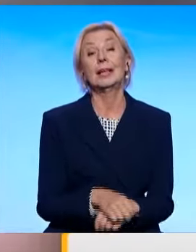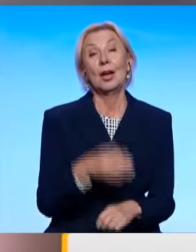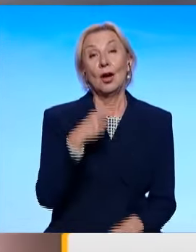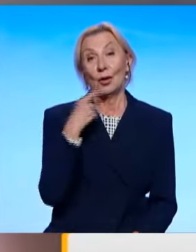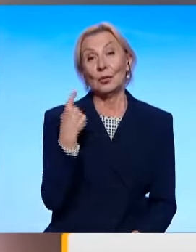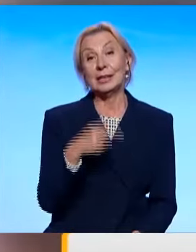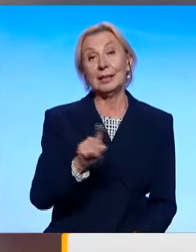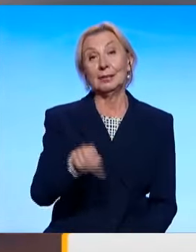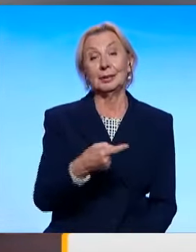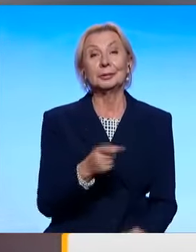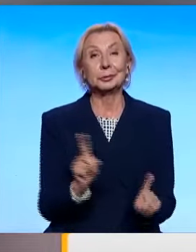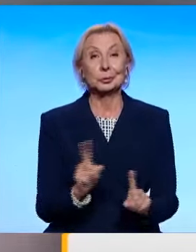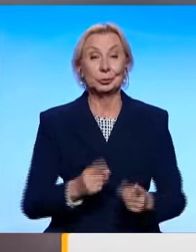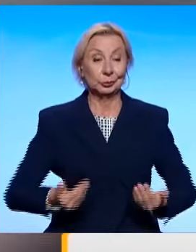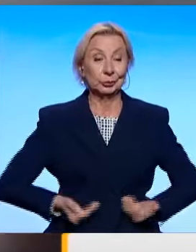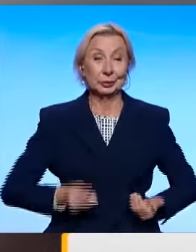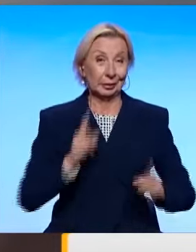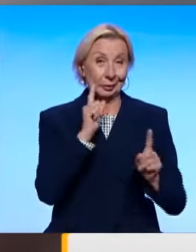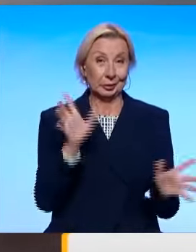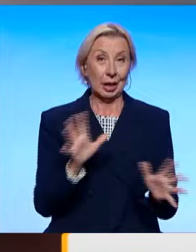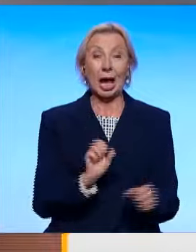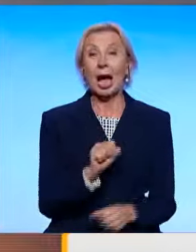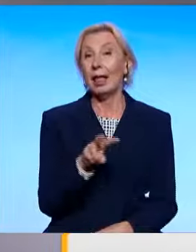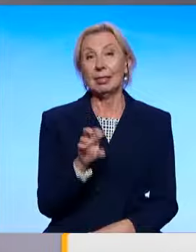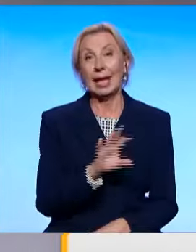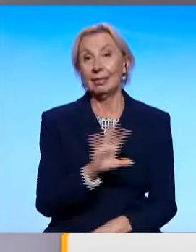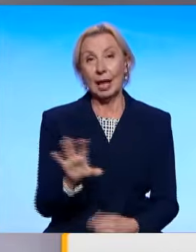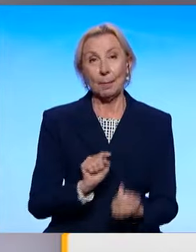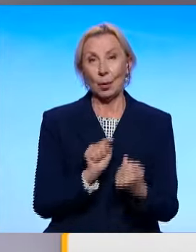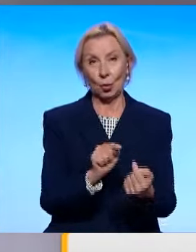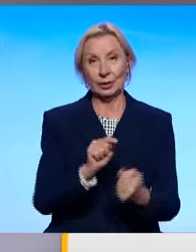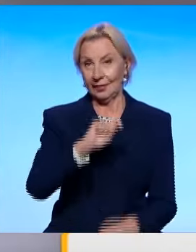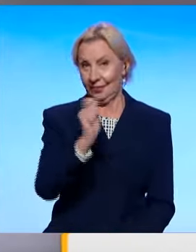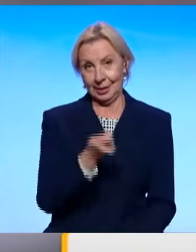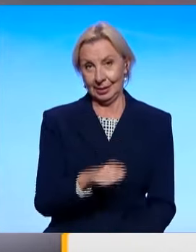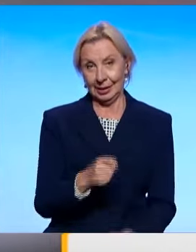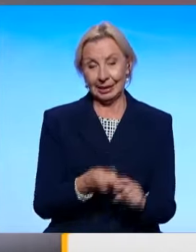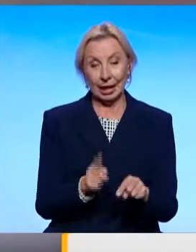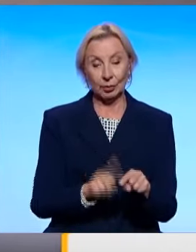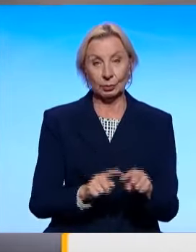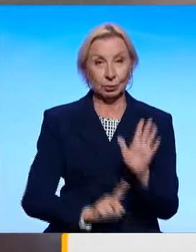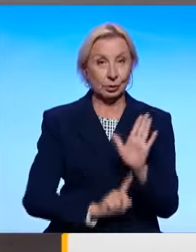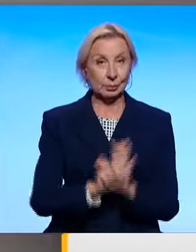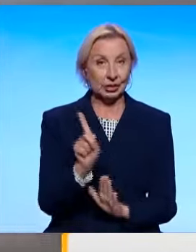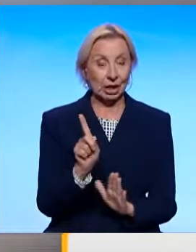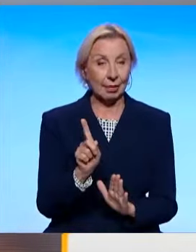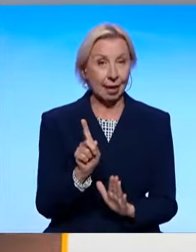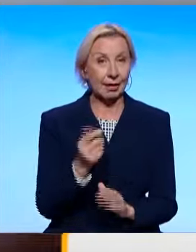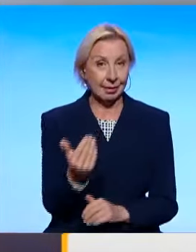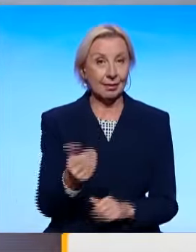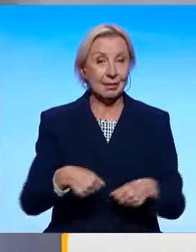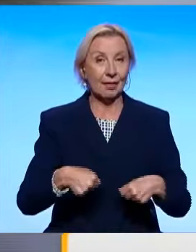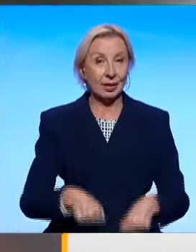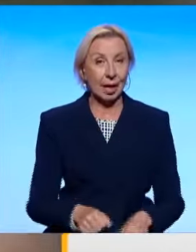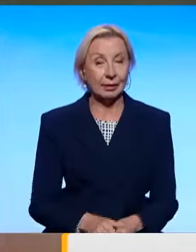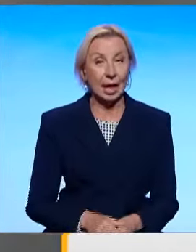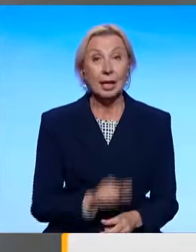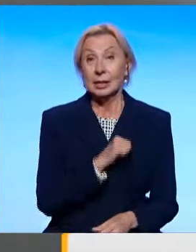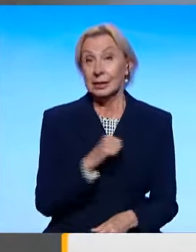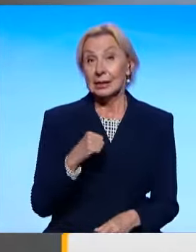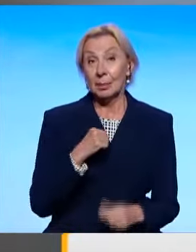власний побутовий дискомфорт, а не протест проти кривавої війни, яку розпочала їхня влада в сусідній країні. Хоча сама